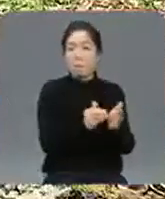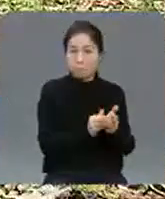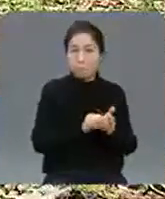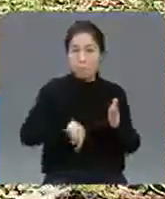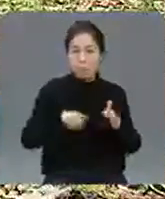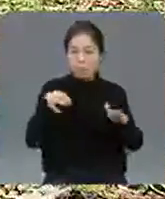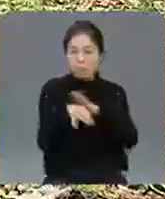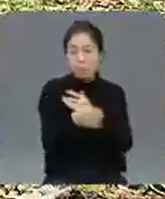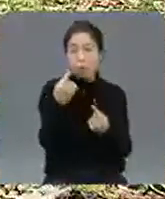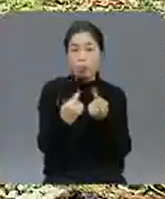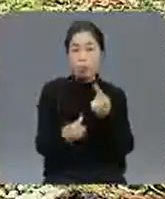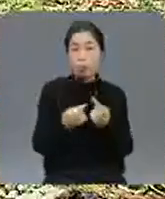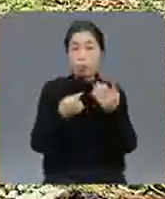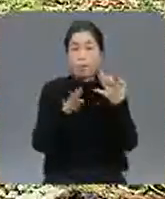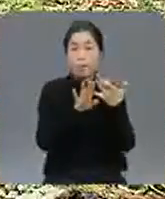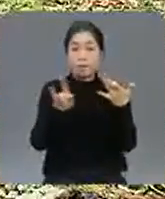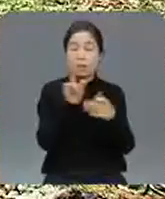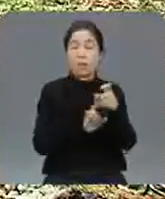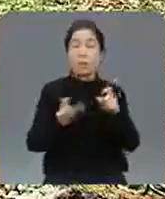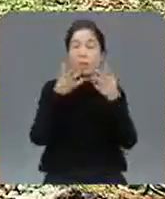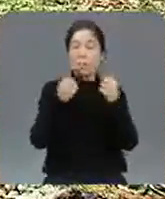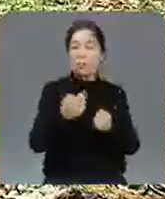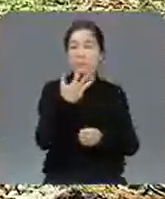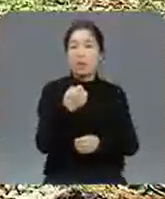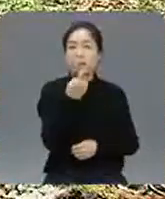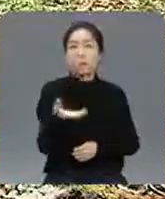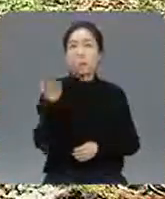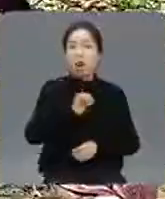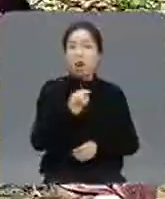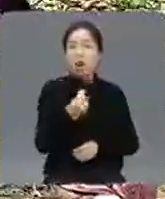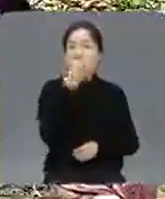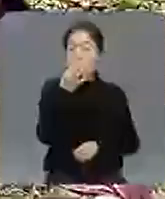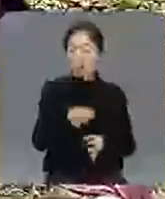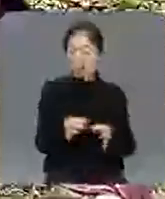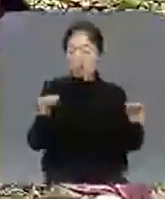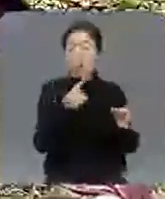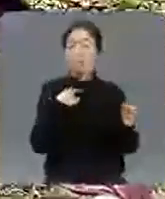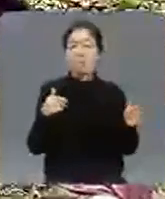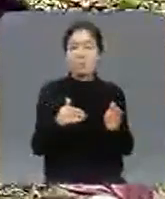자부담 금액보다 19배만은 81억 원이 보험금으로